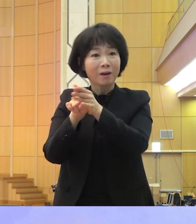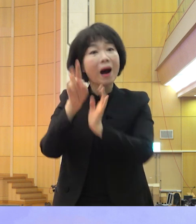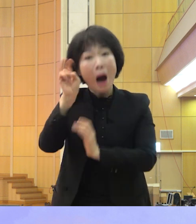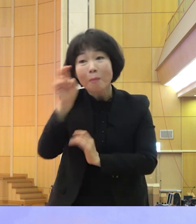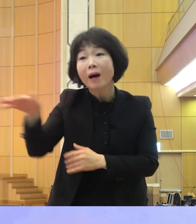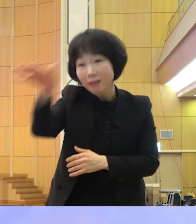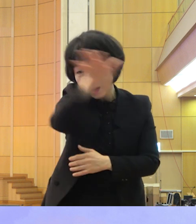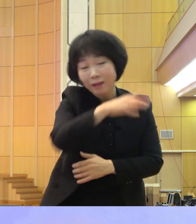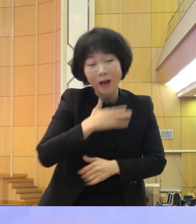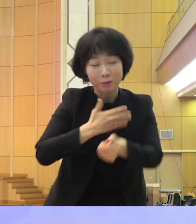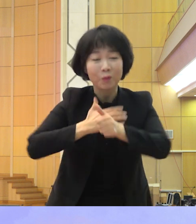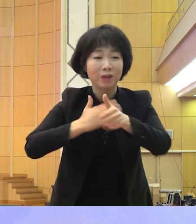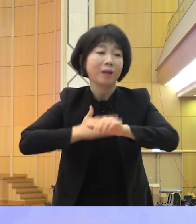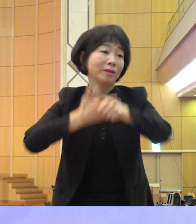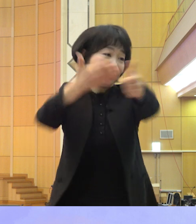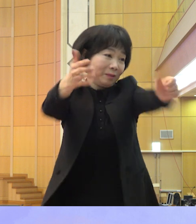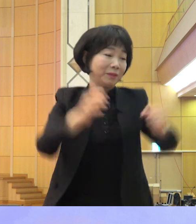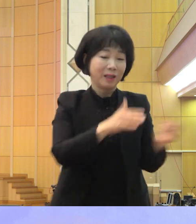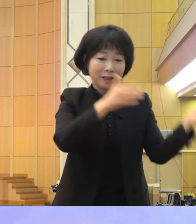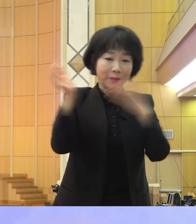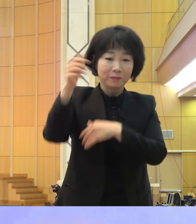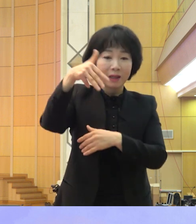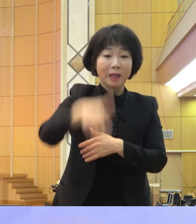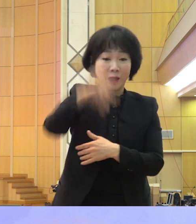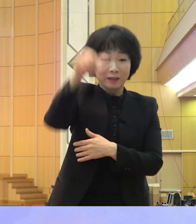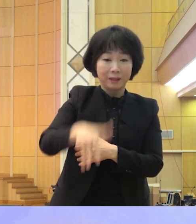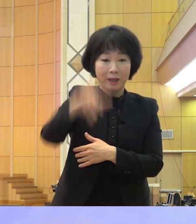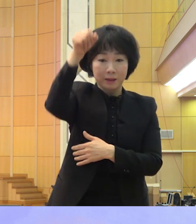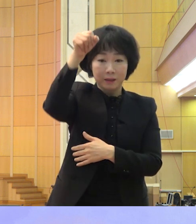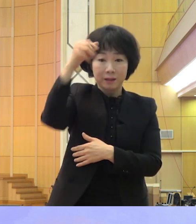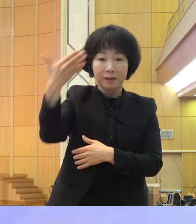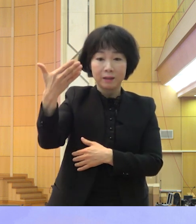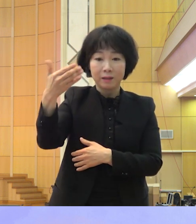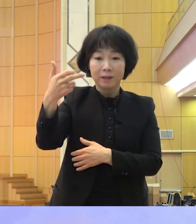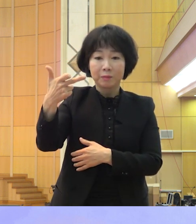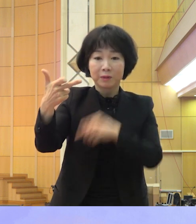거예요. 창세기 17장 9절 보겠습니다.